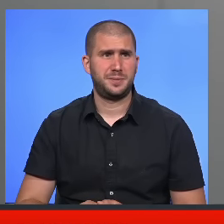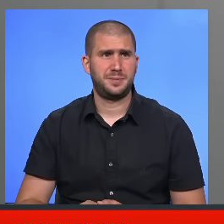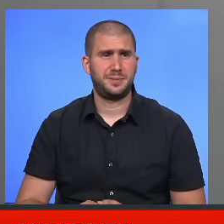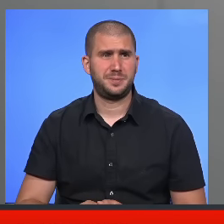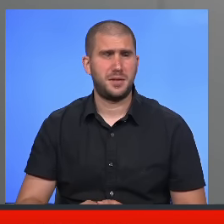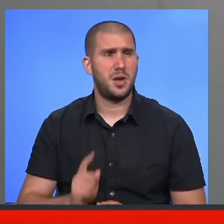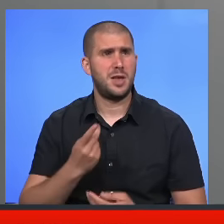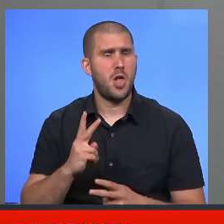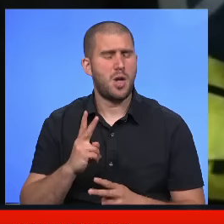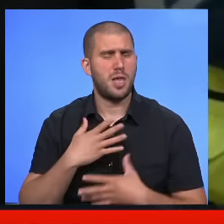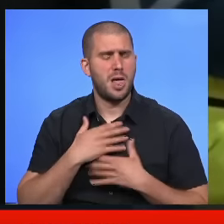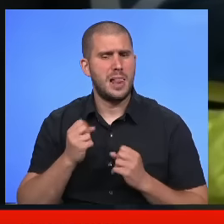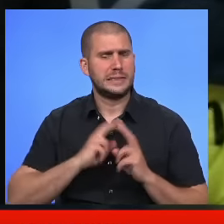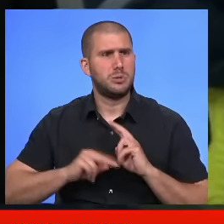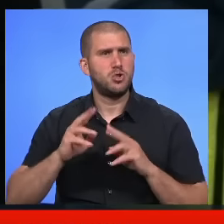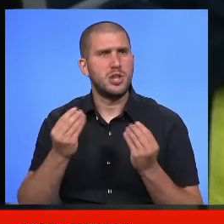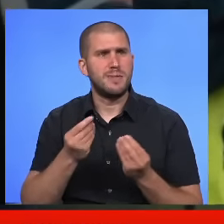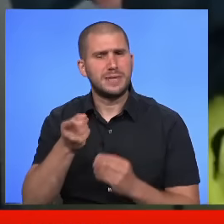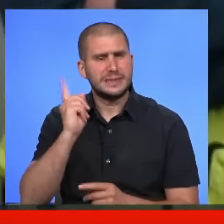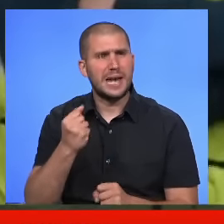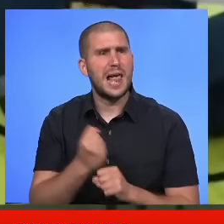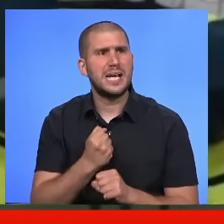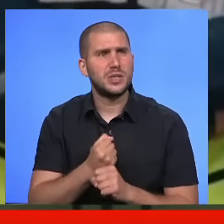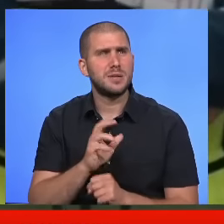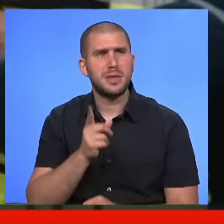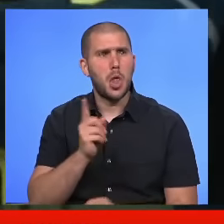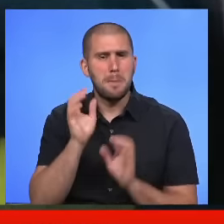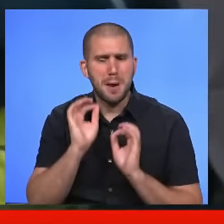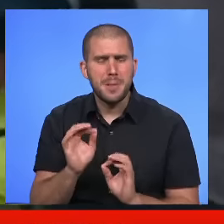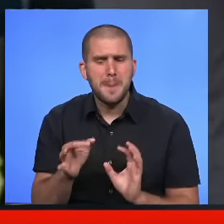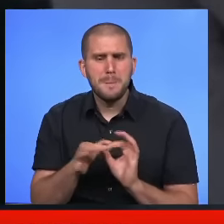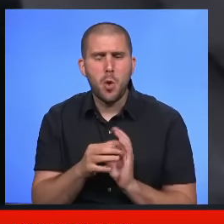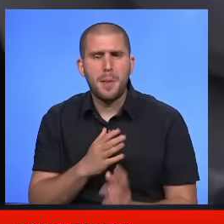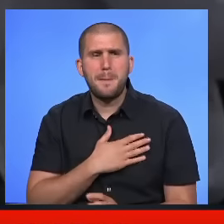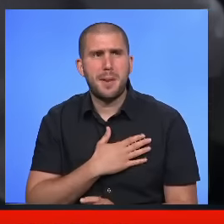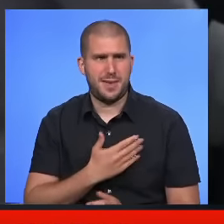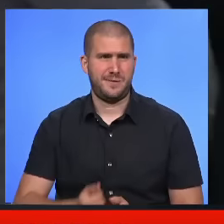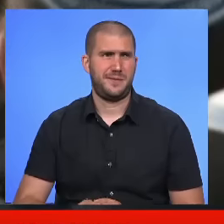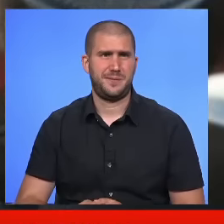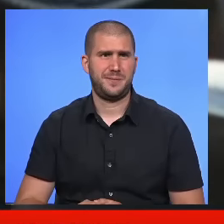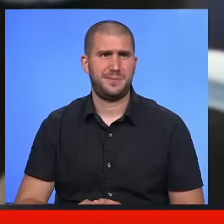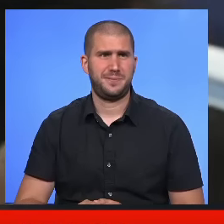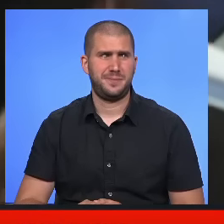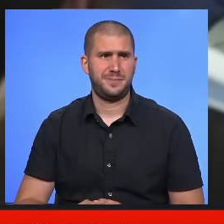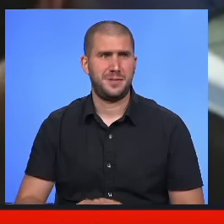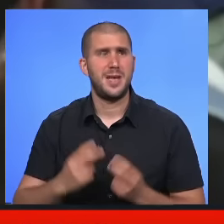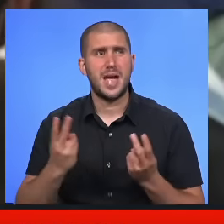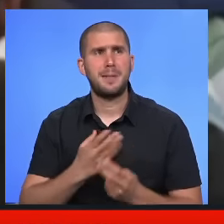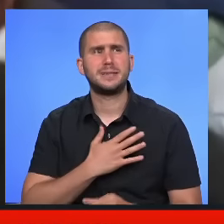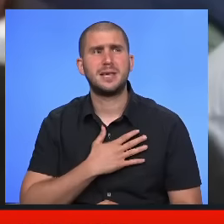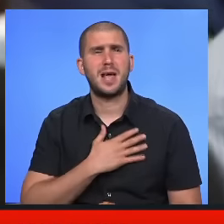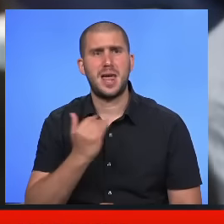לא יכולת לסבול שיש דברים שאתה צריך לעשות אם אתה לא באמת מחובר בלב. חיפשת את